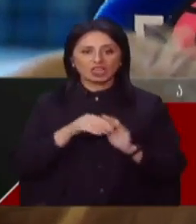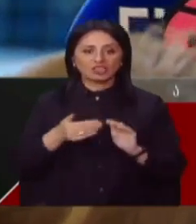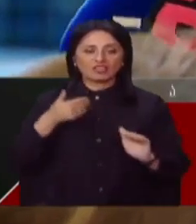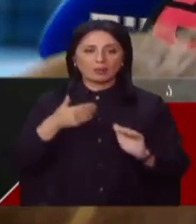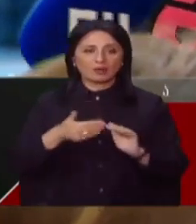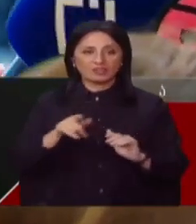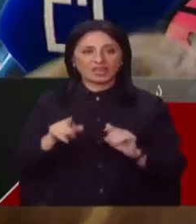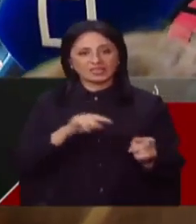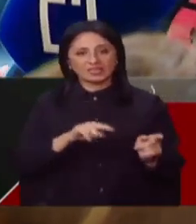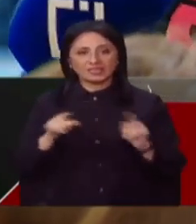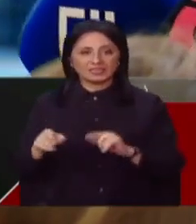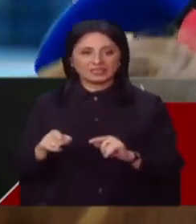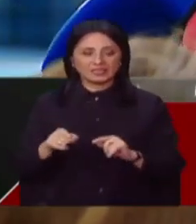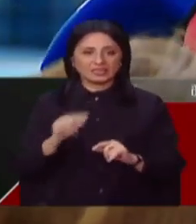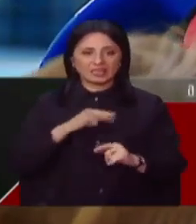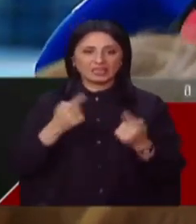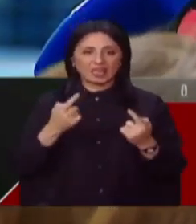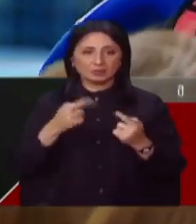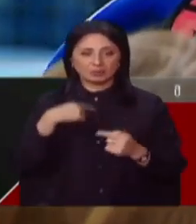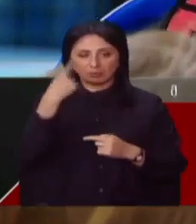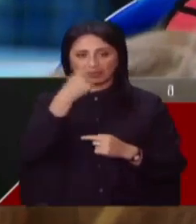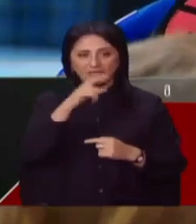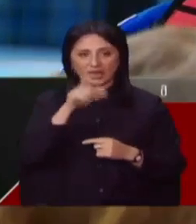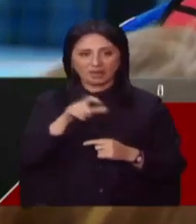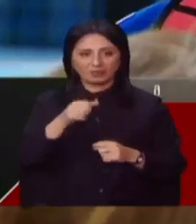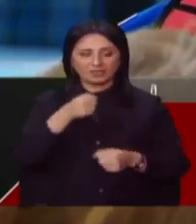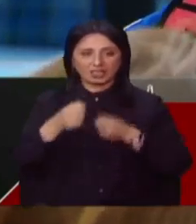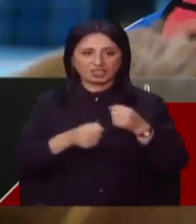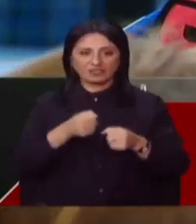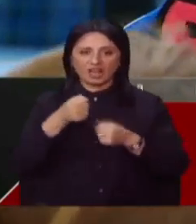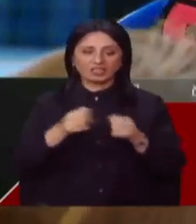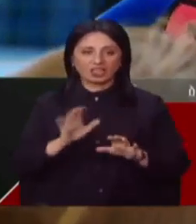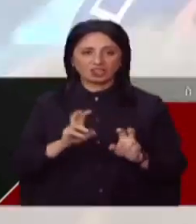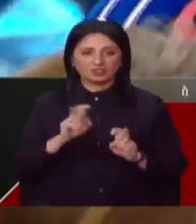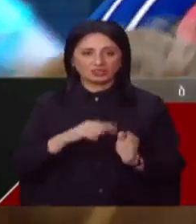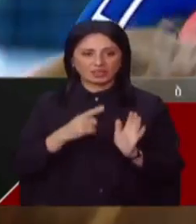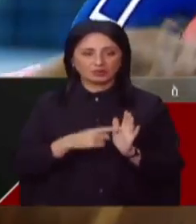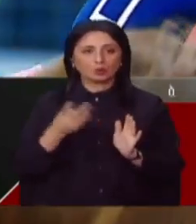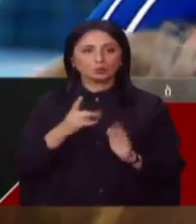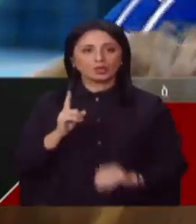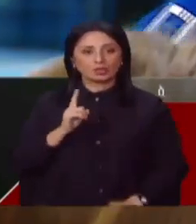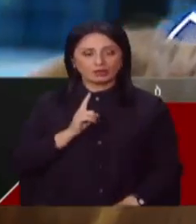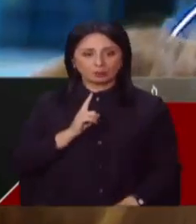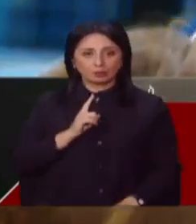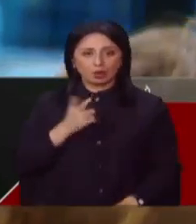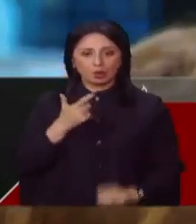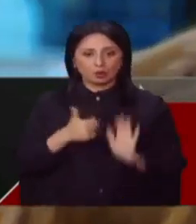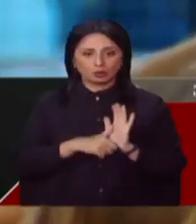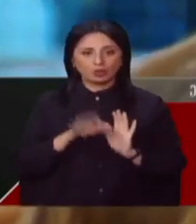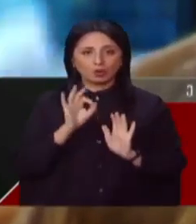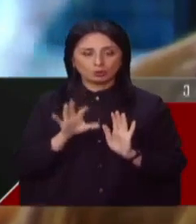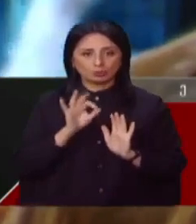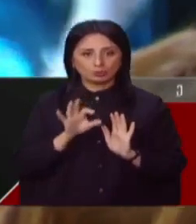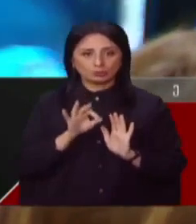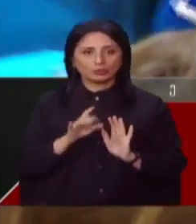არჩევნებამდე ესა თუ ის თანამდებობის პირების დანიშვნა არ დანიშვნის საკითხი. უნდა დაველოდოთ 26